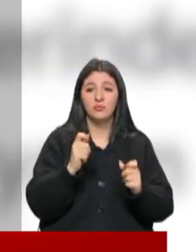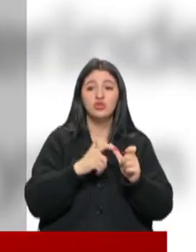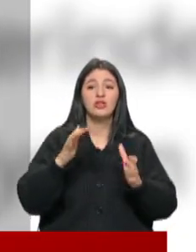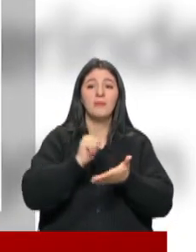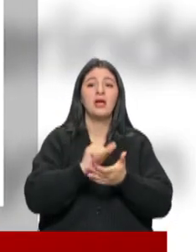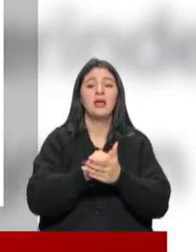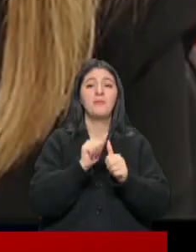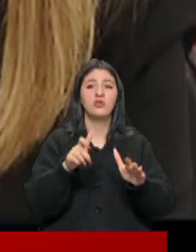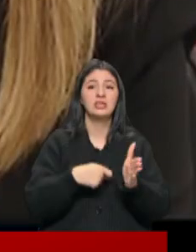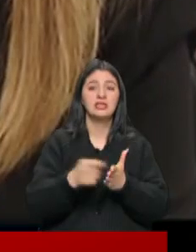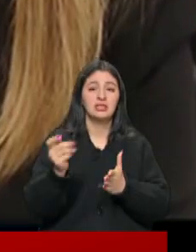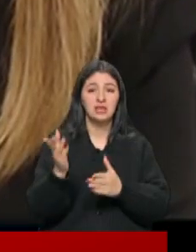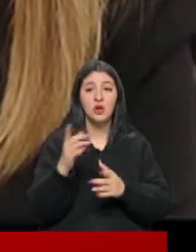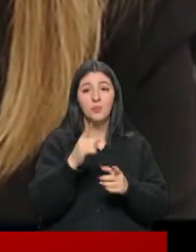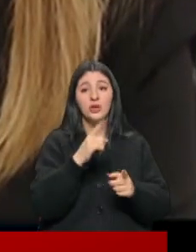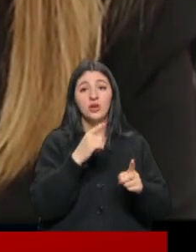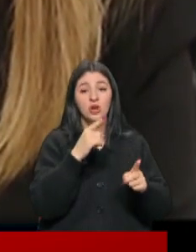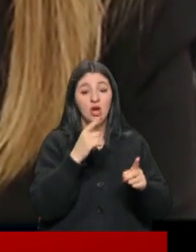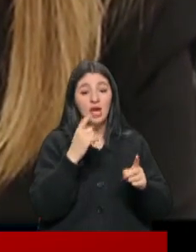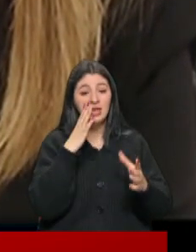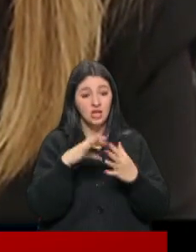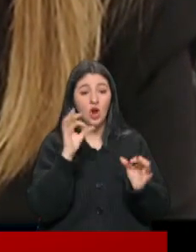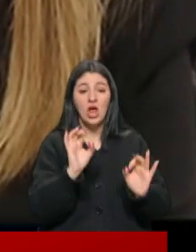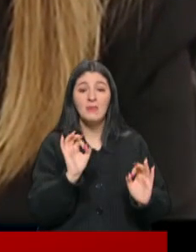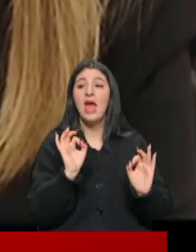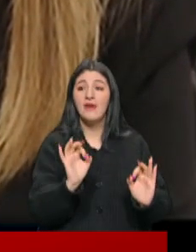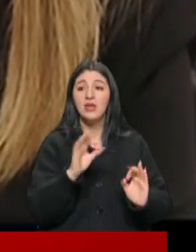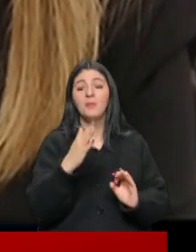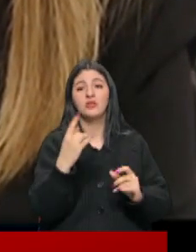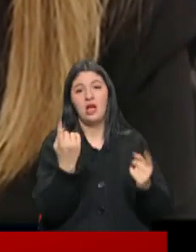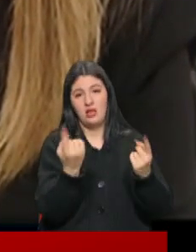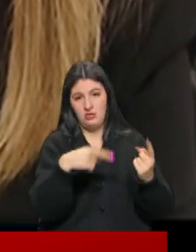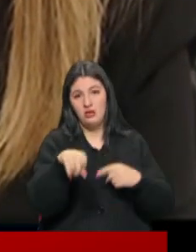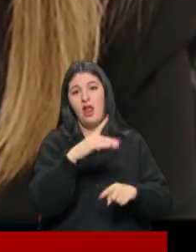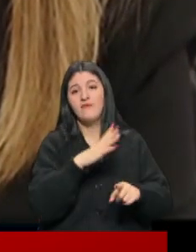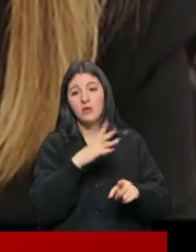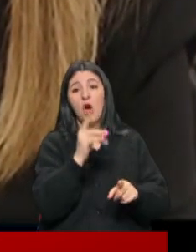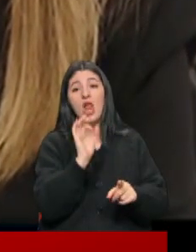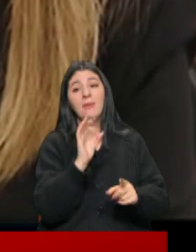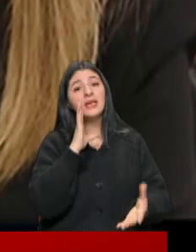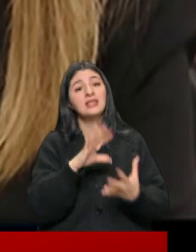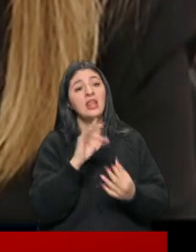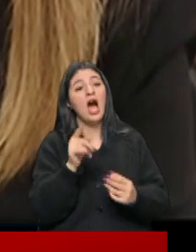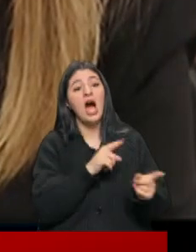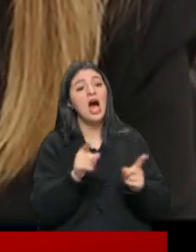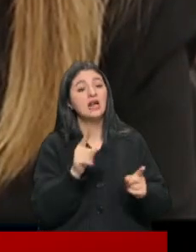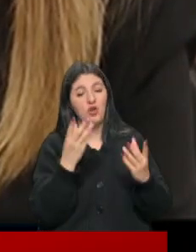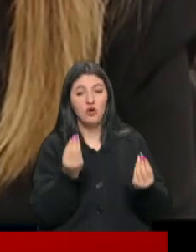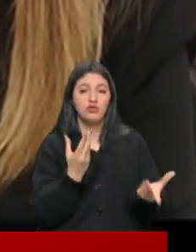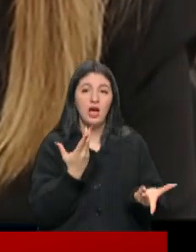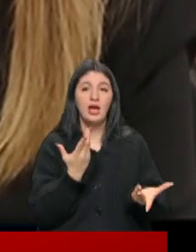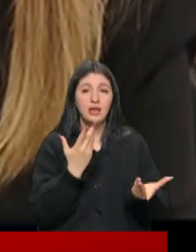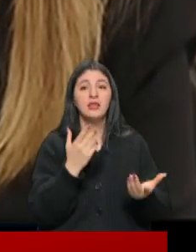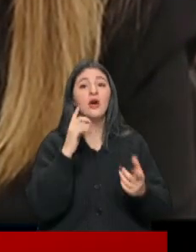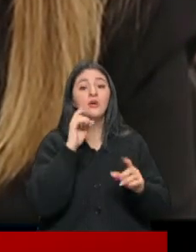medya paylaşımını sildi. Bu aktörler önemli aktörler ama başka önemli aktörler de var. Bu önemli aktörlerimizin hangi birinin olacağına